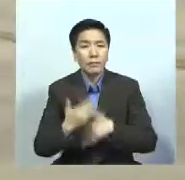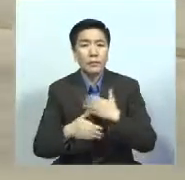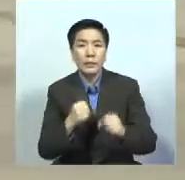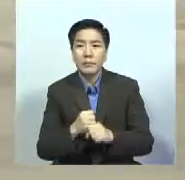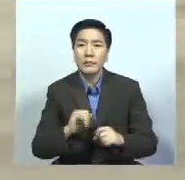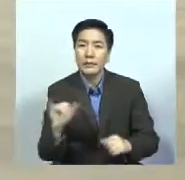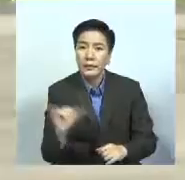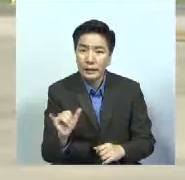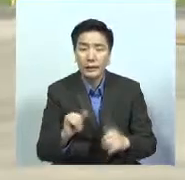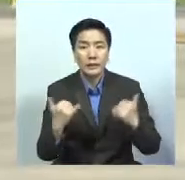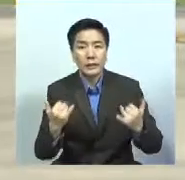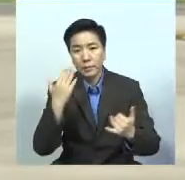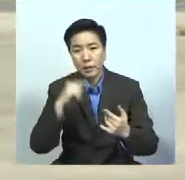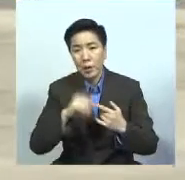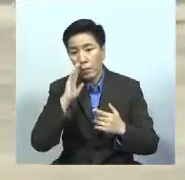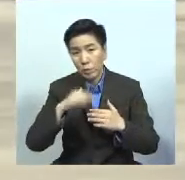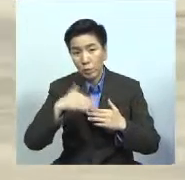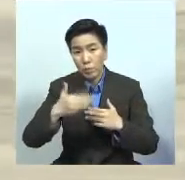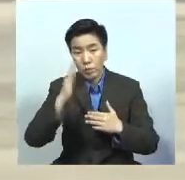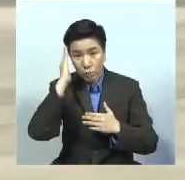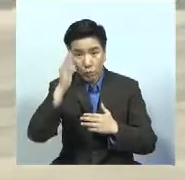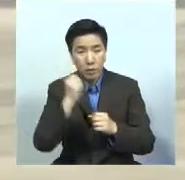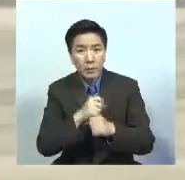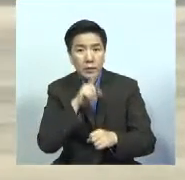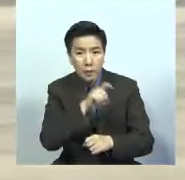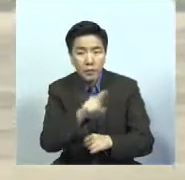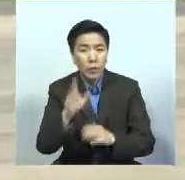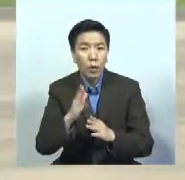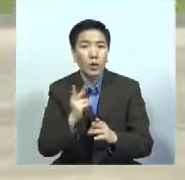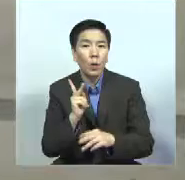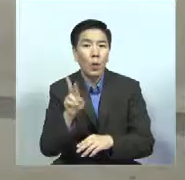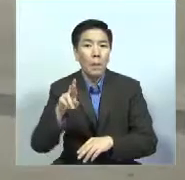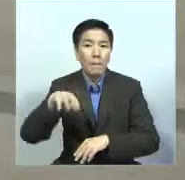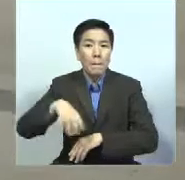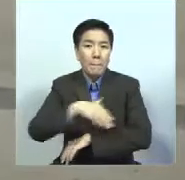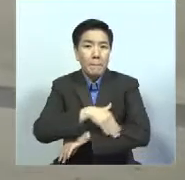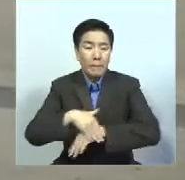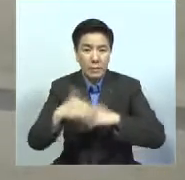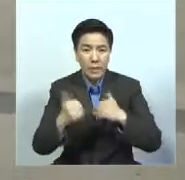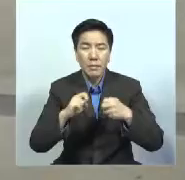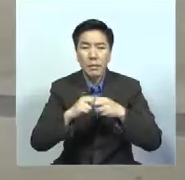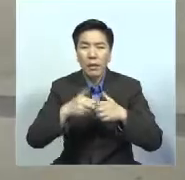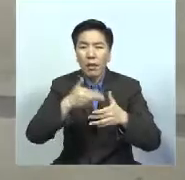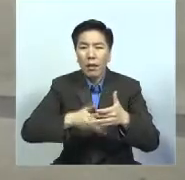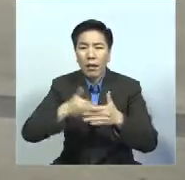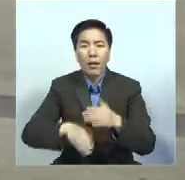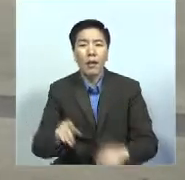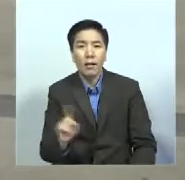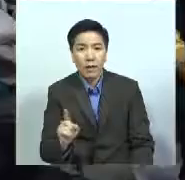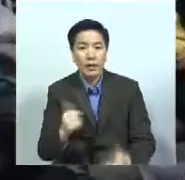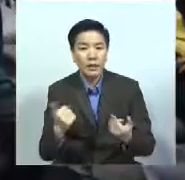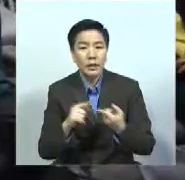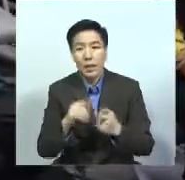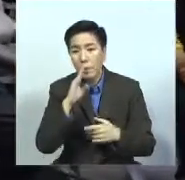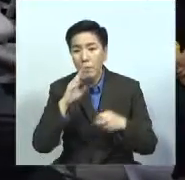ดำเนินการประมูลได้ซึ่งหลังจากนี้ค่ะก็จะมีการสอบถามไปยังกรมบัญชีกลางว่าติดปัญหาในเรื่อง